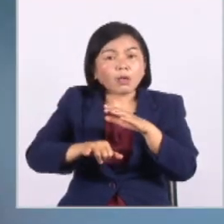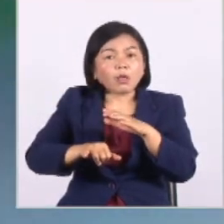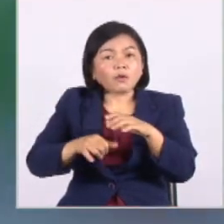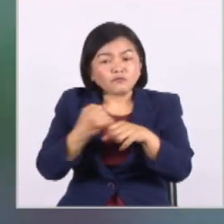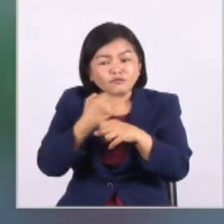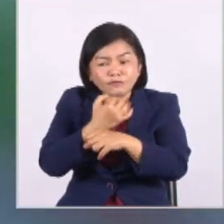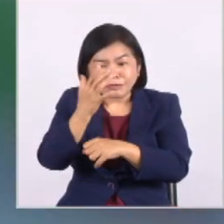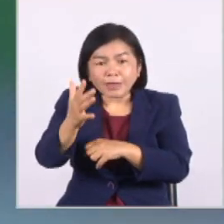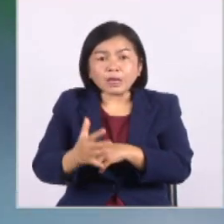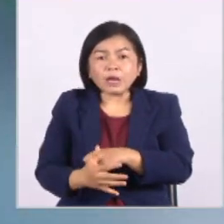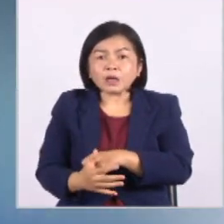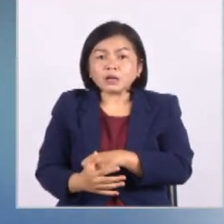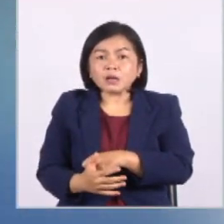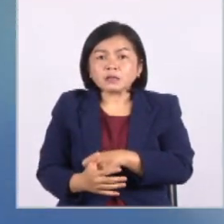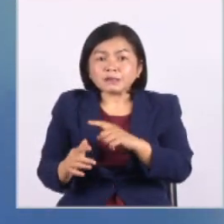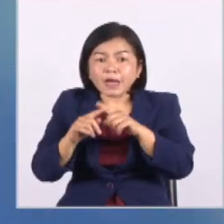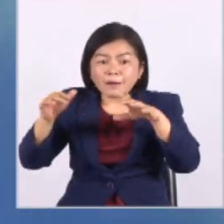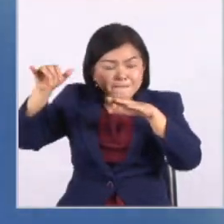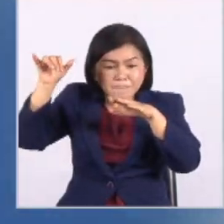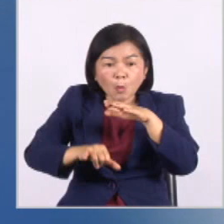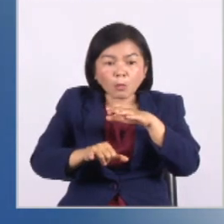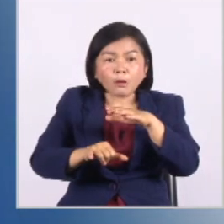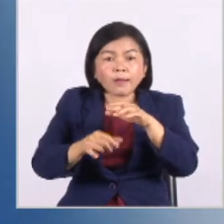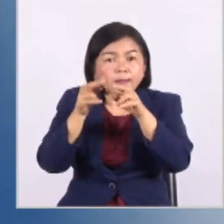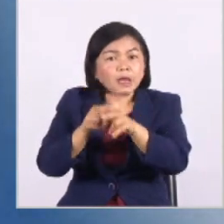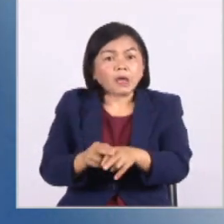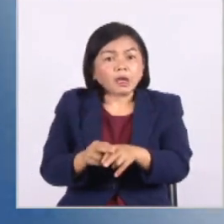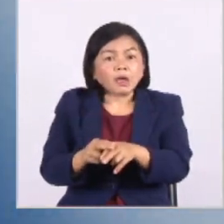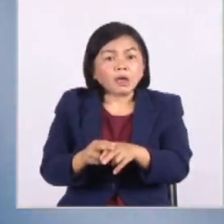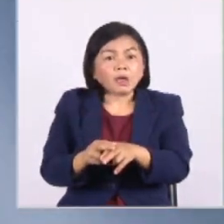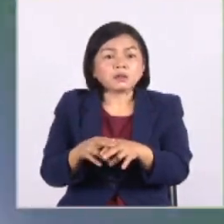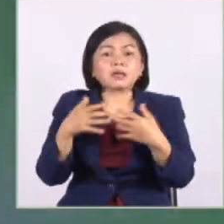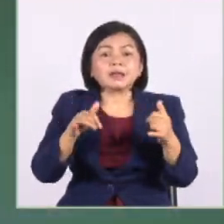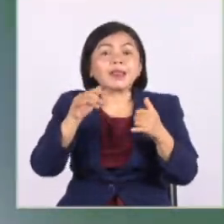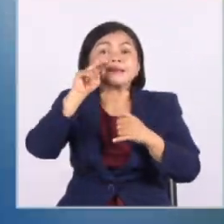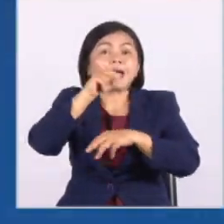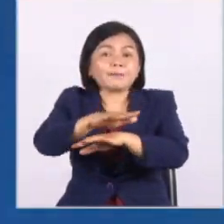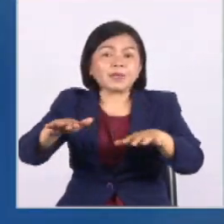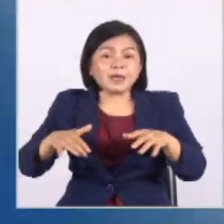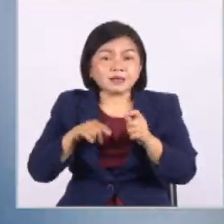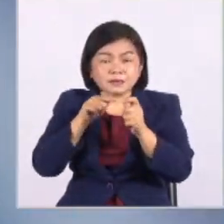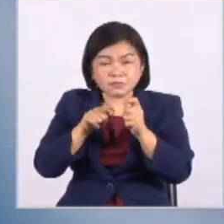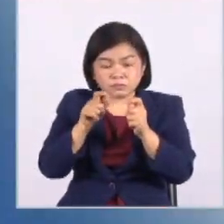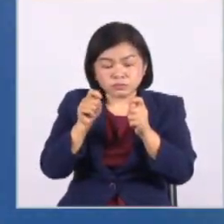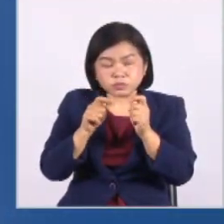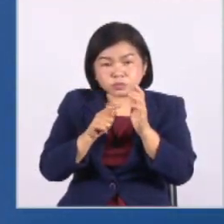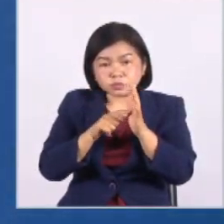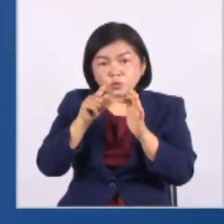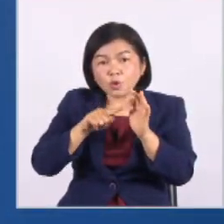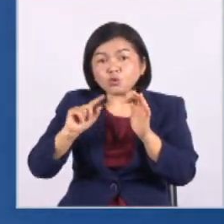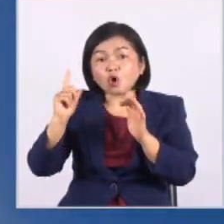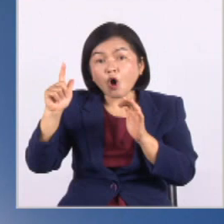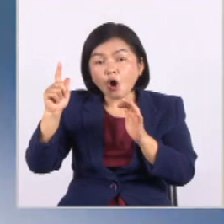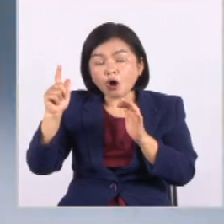ฝึกดำน้ำอะไรอย่างเดียวแล้วนะคะคือเด็กจมน้ำในสวนน้ำที่ว่านี้นะคะในอำเภออู่ทองเด็กหญิงบุณฑริกสี